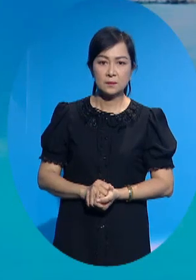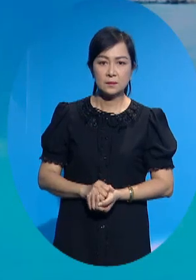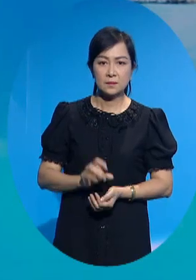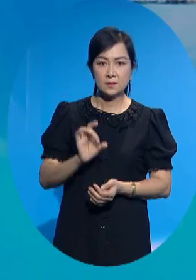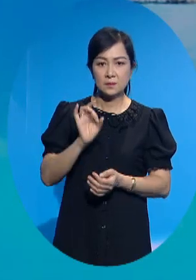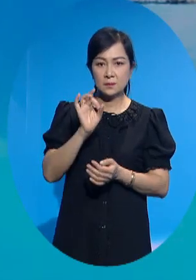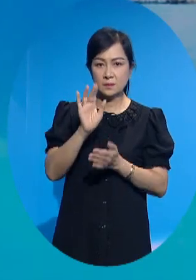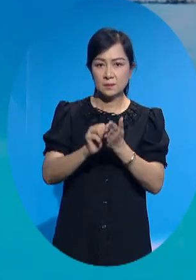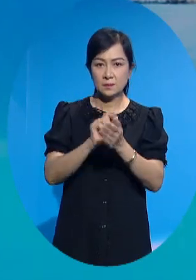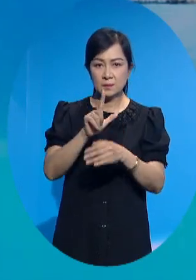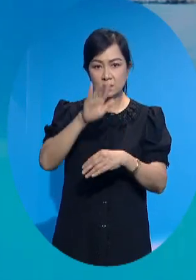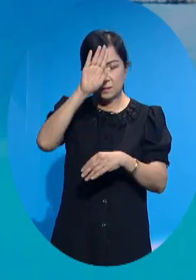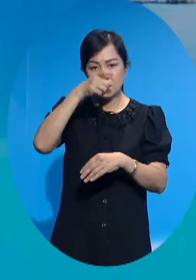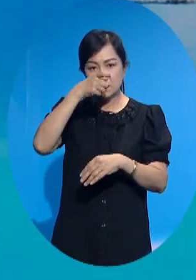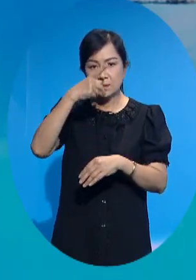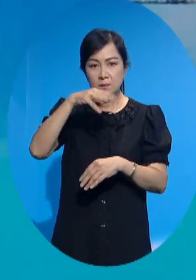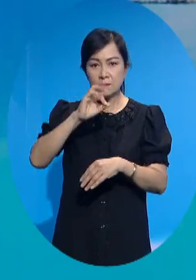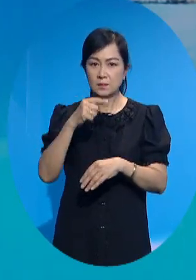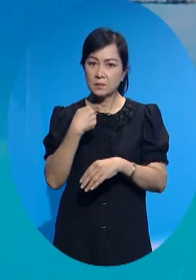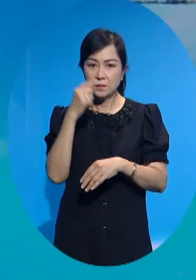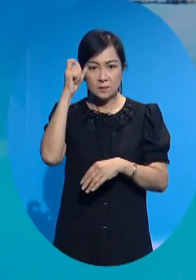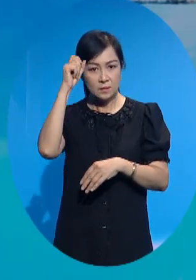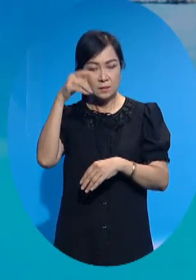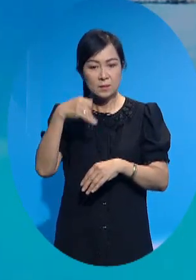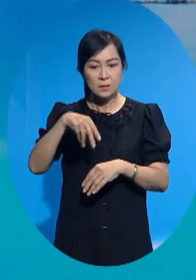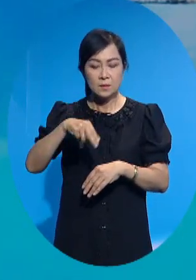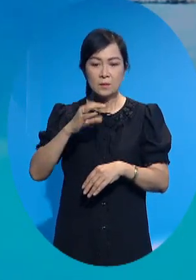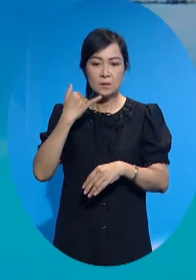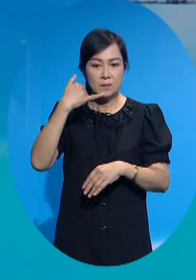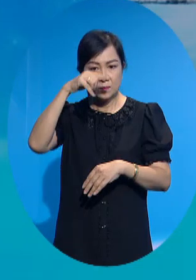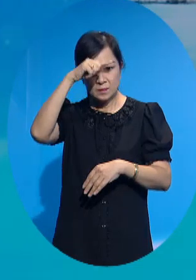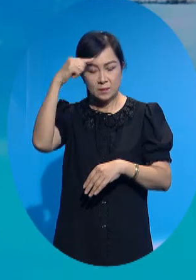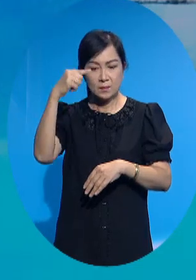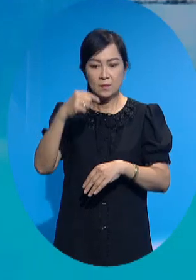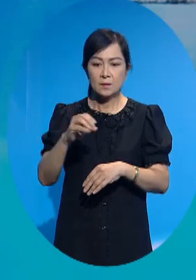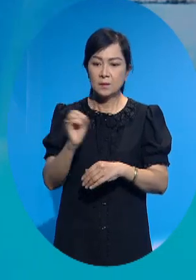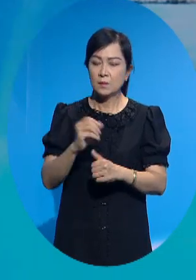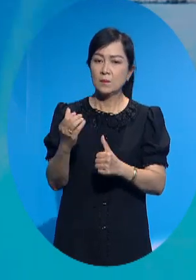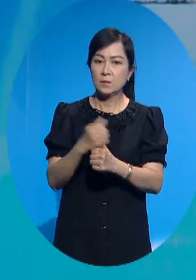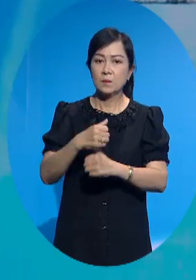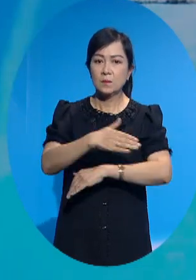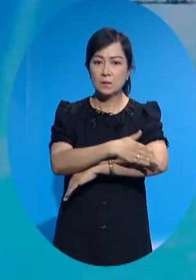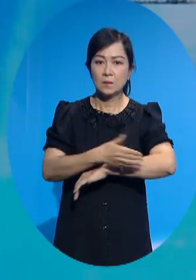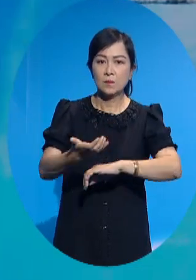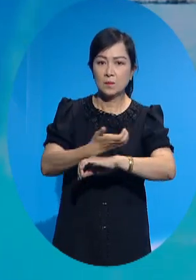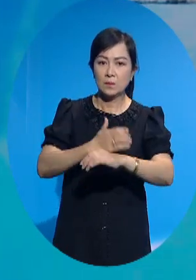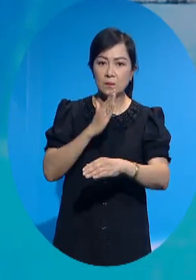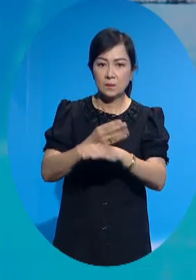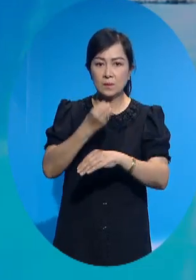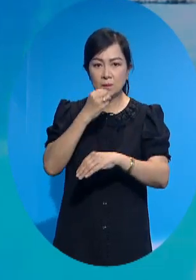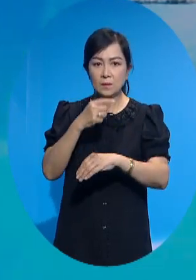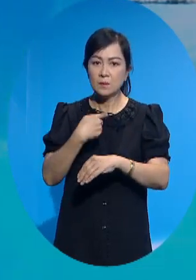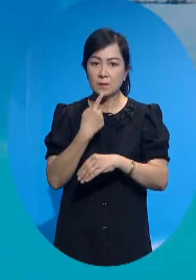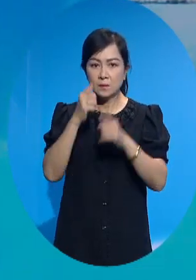Hôm qua tổng thống Nga pladimir Putin khẳng định sáng kiến ngũ cốc biển đen đã không đạt được mục tiêu chính là hỗ trợ cho các quốc gia Cần lương thực